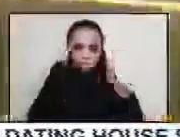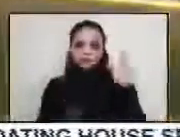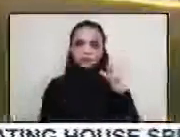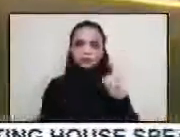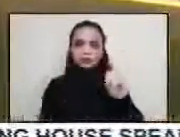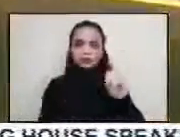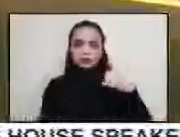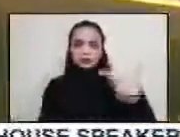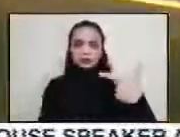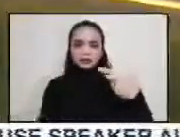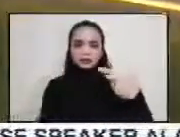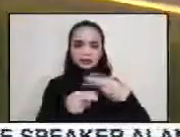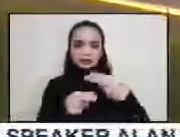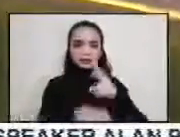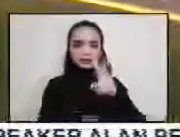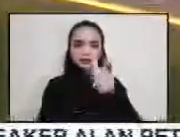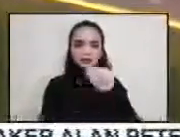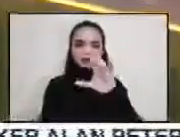yun. Kasi yung una,